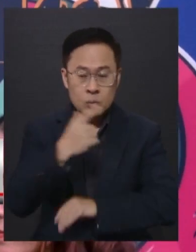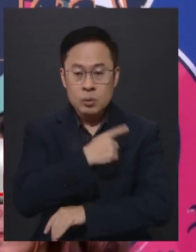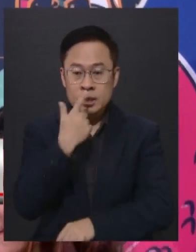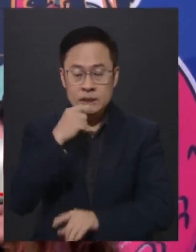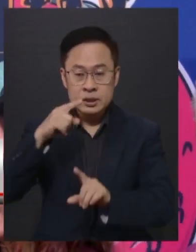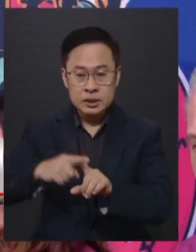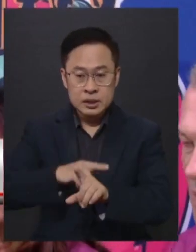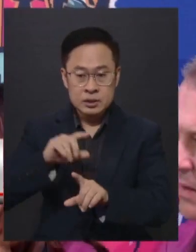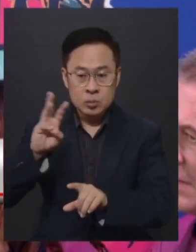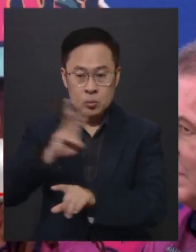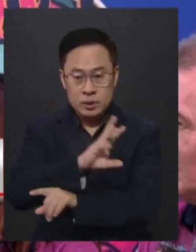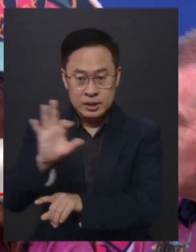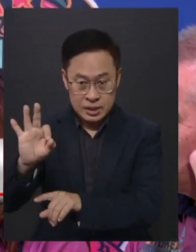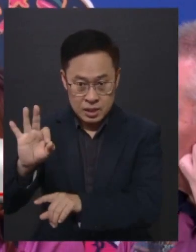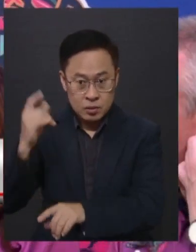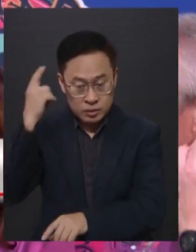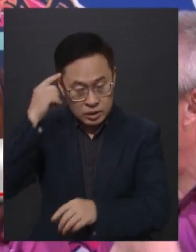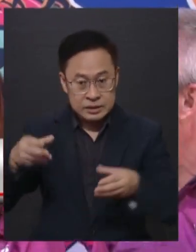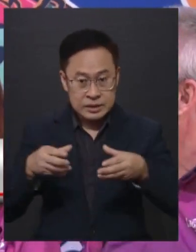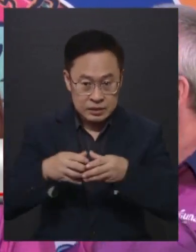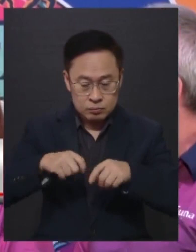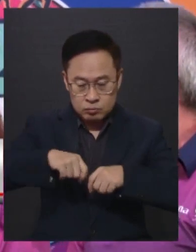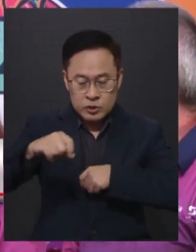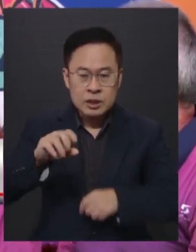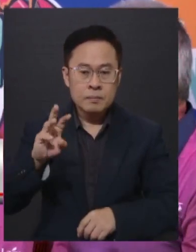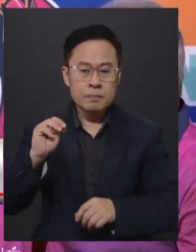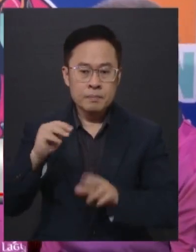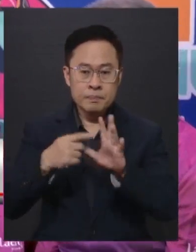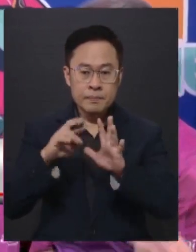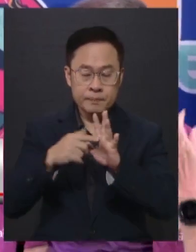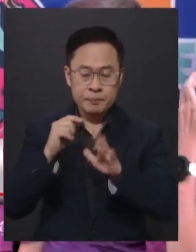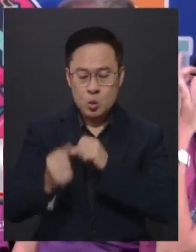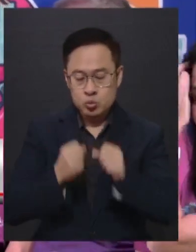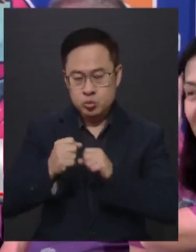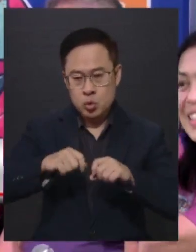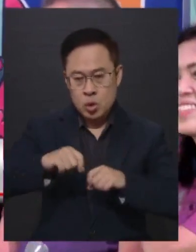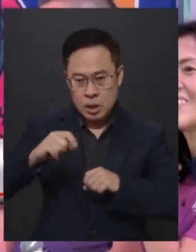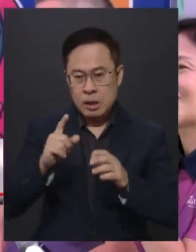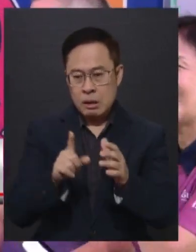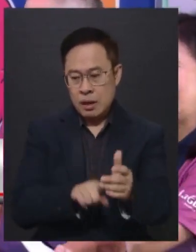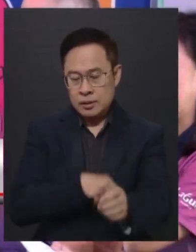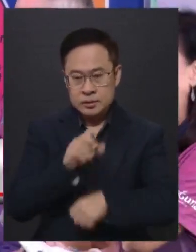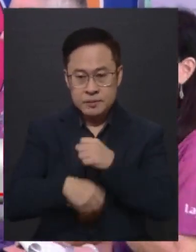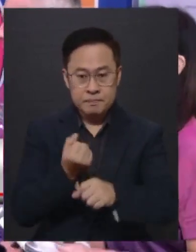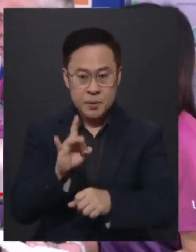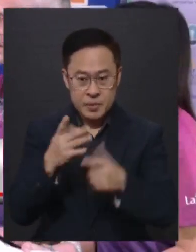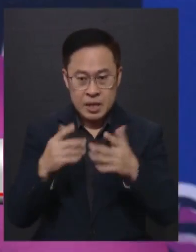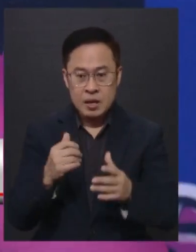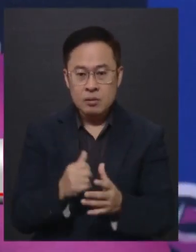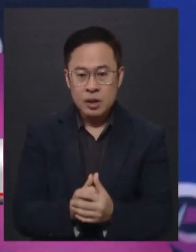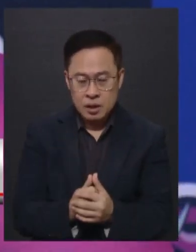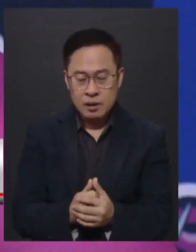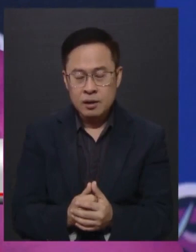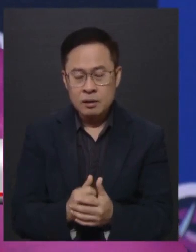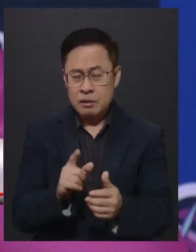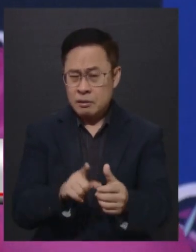นี้นั่นเองนะครับแหถือว่าจัดมายาวนานตั้งแต่โบางคนนี่ยังลอ่อนอยู่แล้วนะ 18